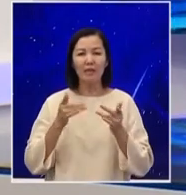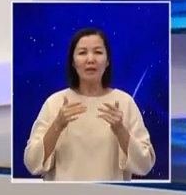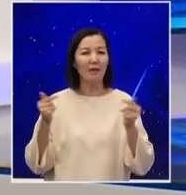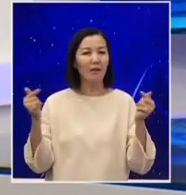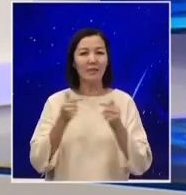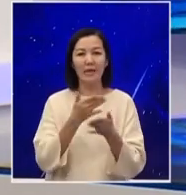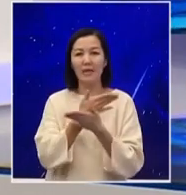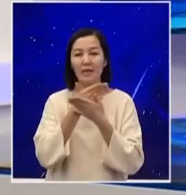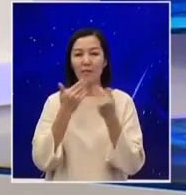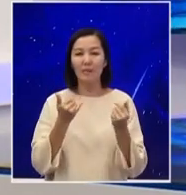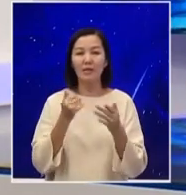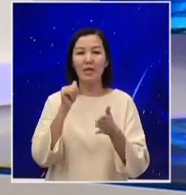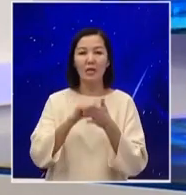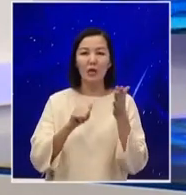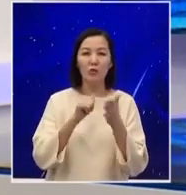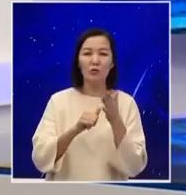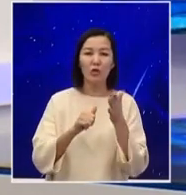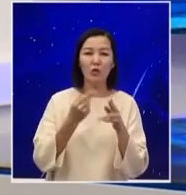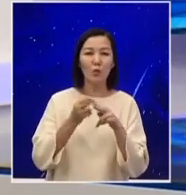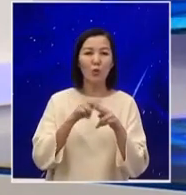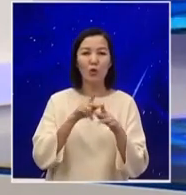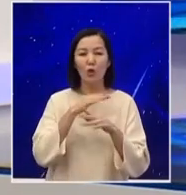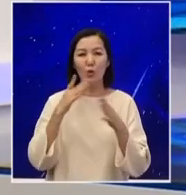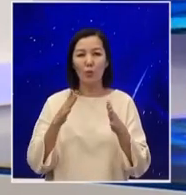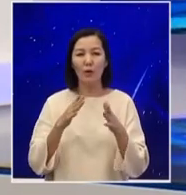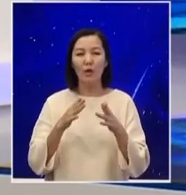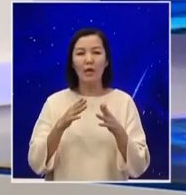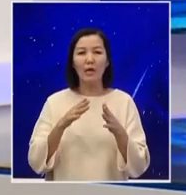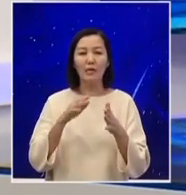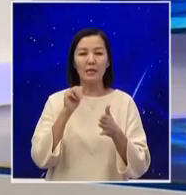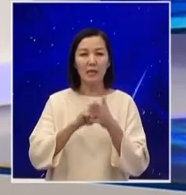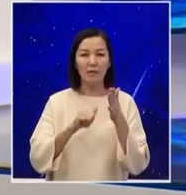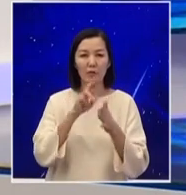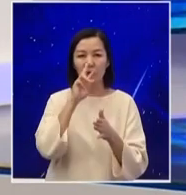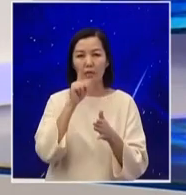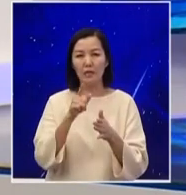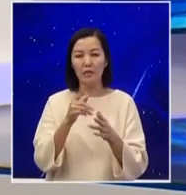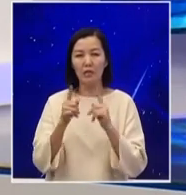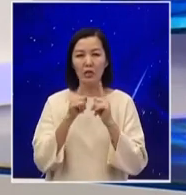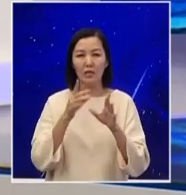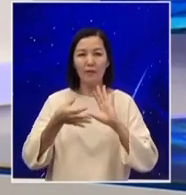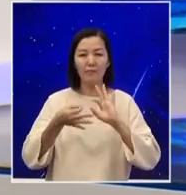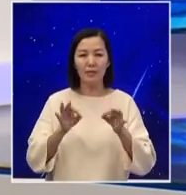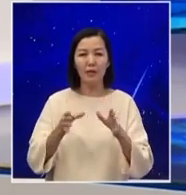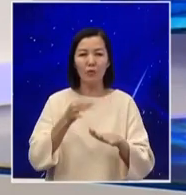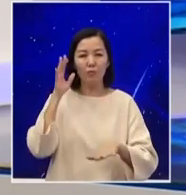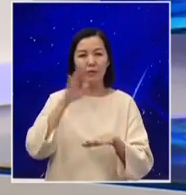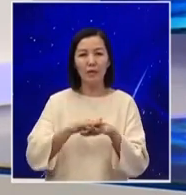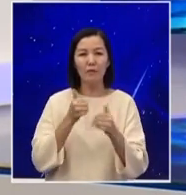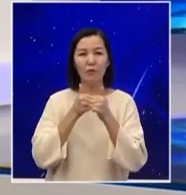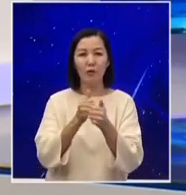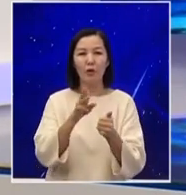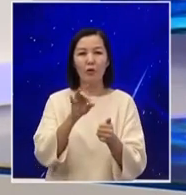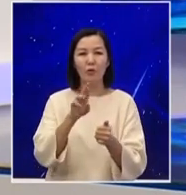сай еместігі анықталған. Күре жолдың құрылысында жіберген олқылықтар бүгінгі селекторлық жиында пысықталды. Облыс әкімінің орынбасары